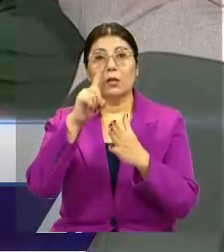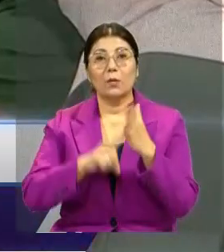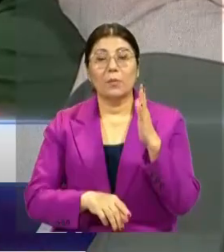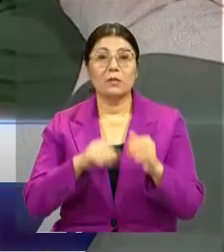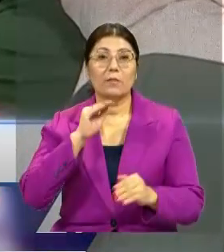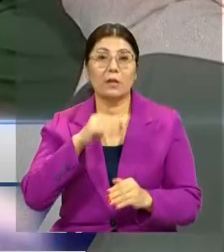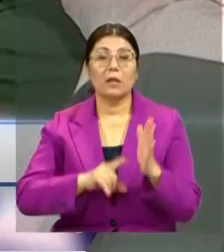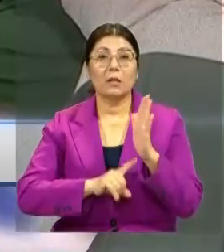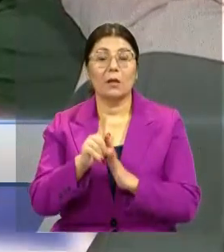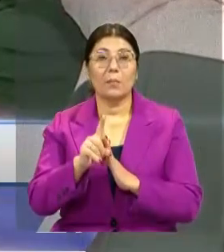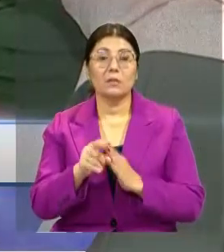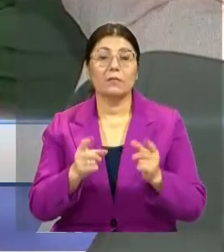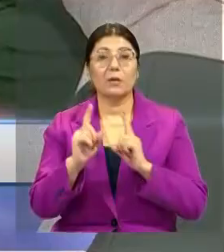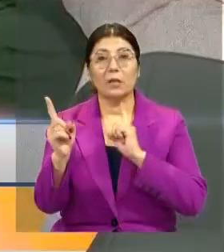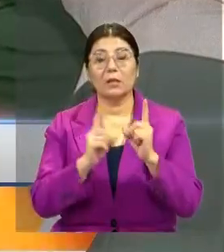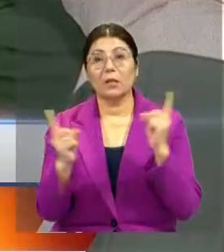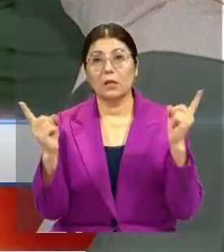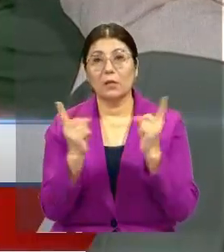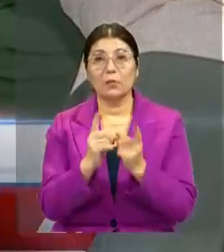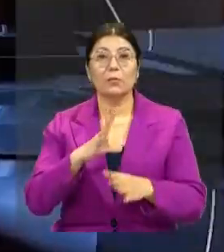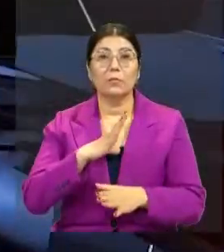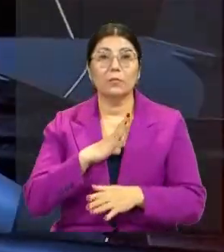мамандар бастаған арнайы жиын кездесулер өтуде.